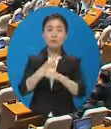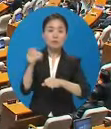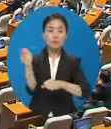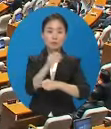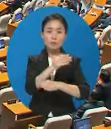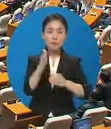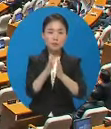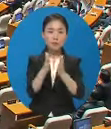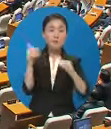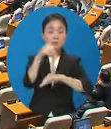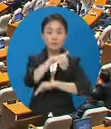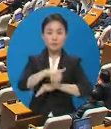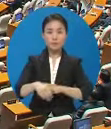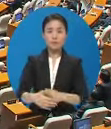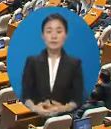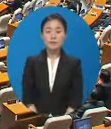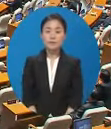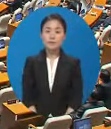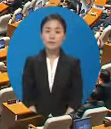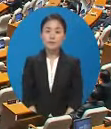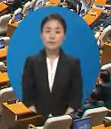EBS 뉴스 이수민입니다